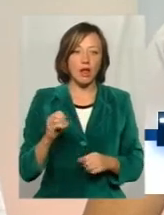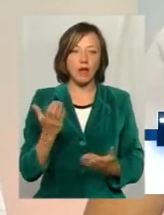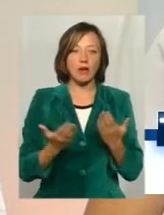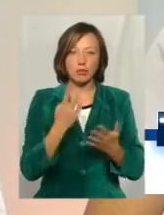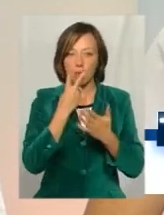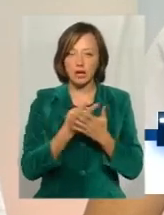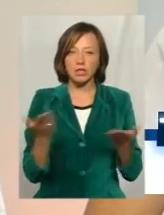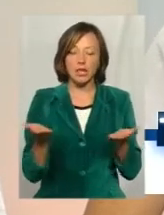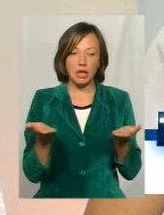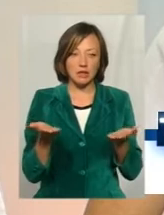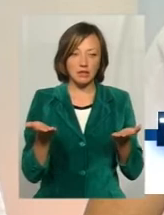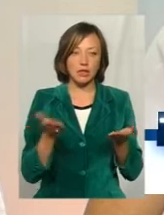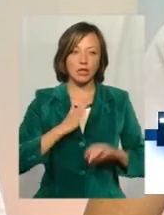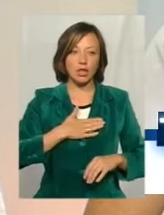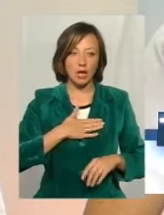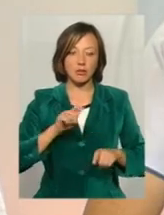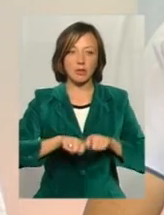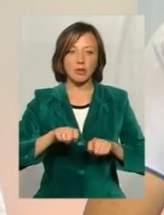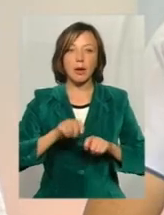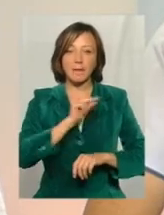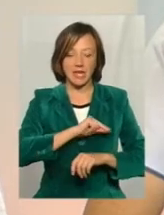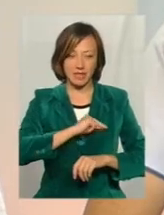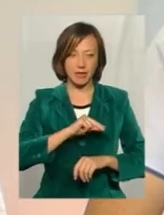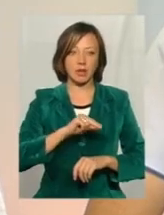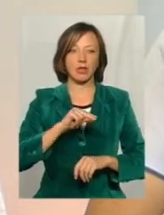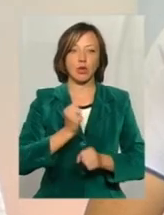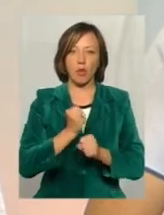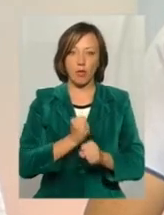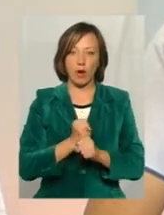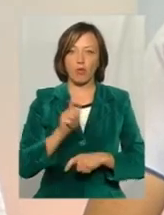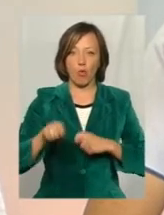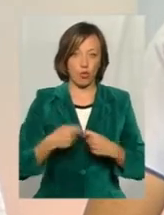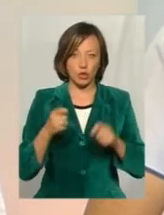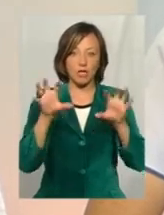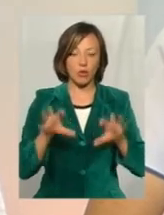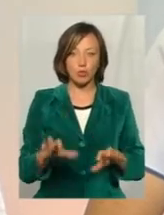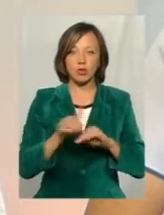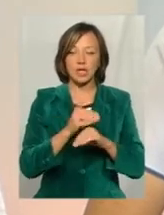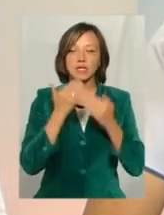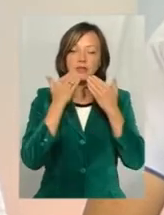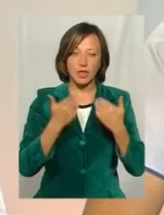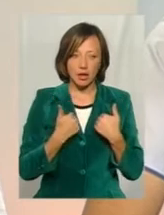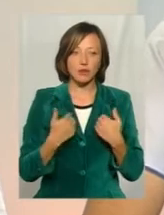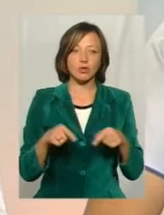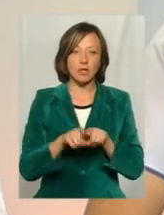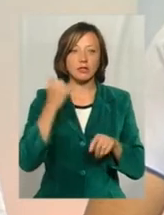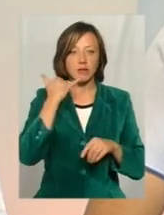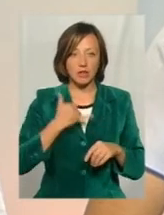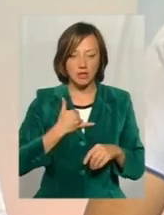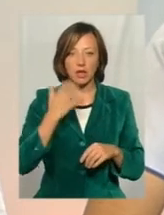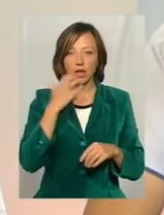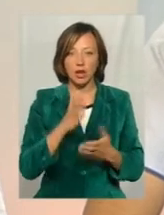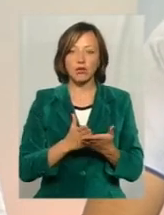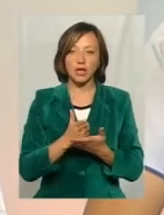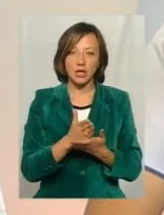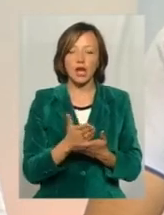ви бачите, якісь, що наші інспектора Укртрансбезпеки вчиняють неправомірні дії, будь ласка, звертайтеся до нас, також телефонуйте на гарячу